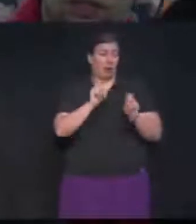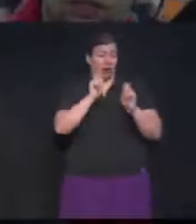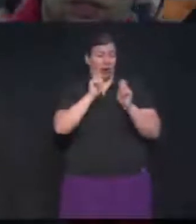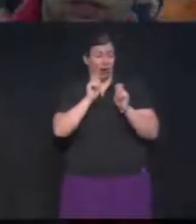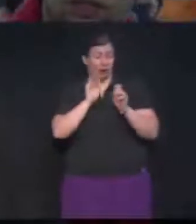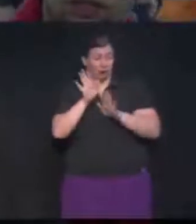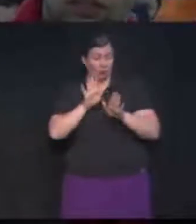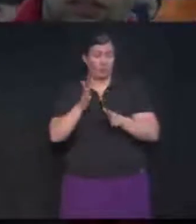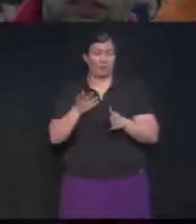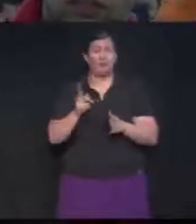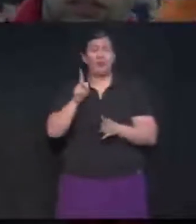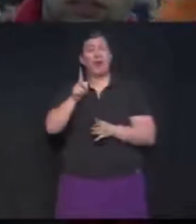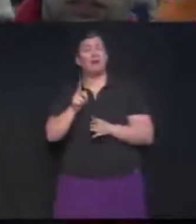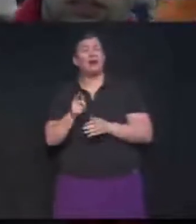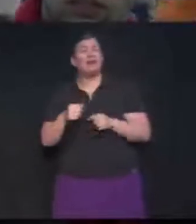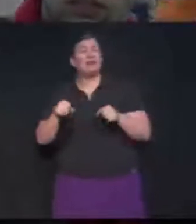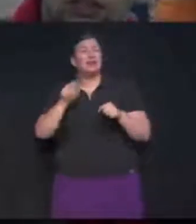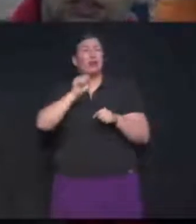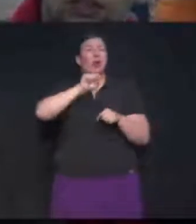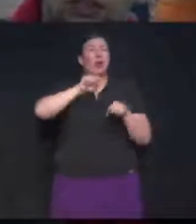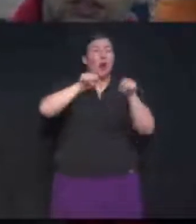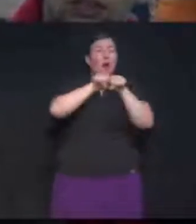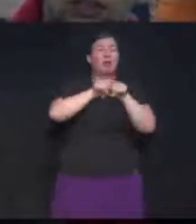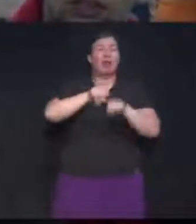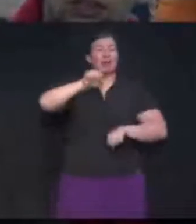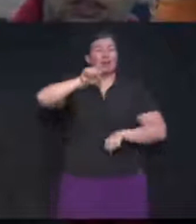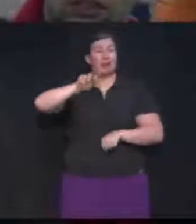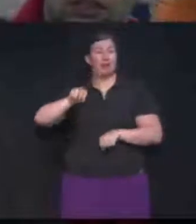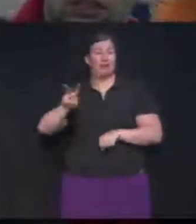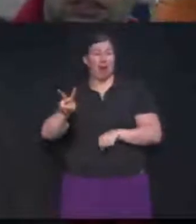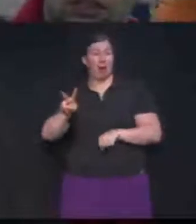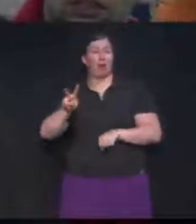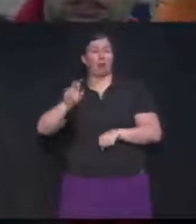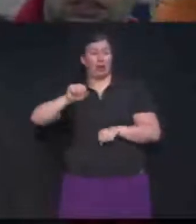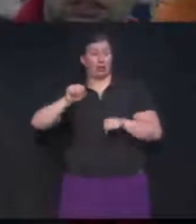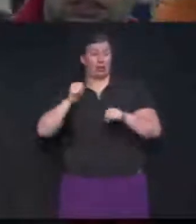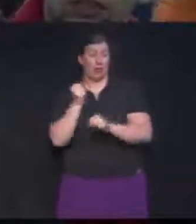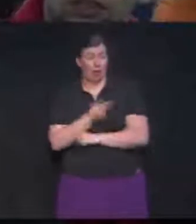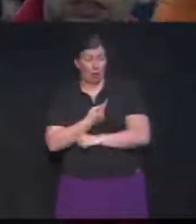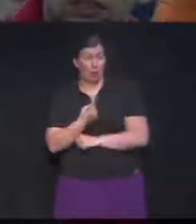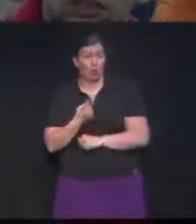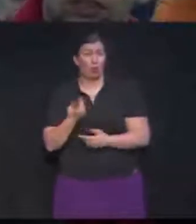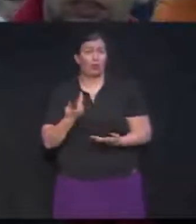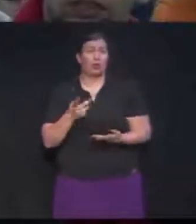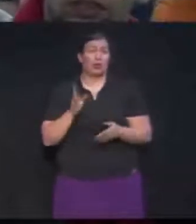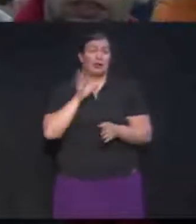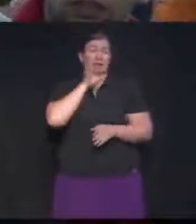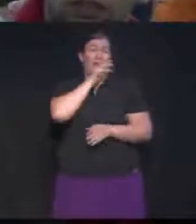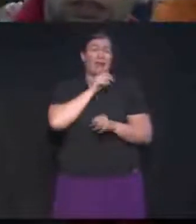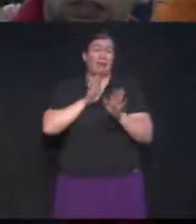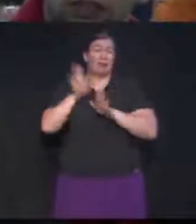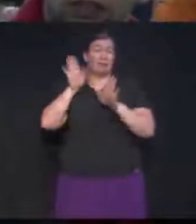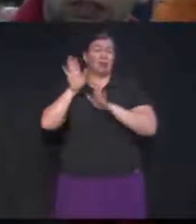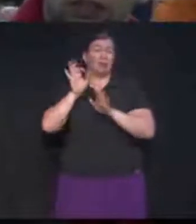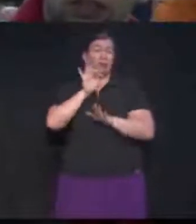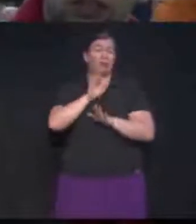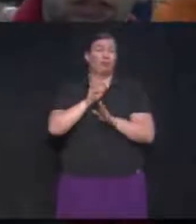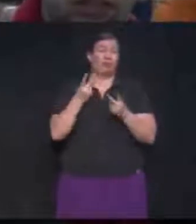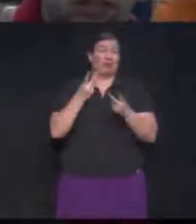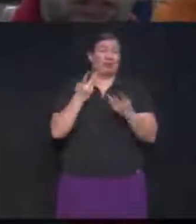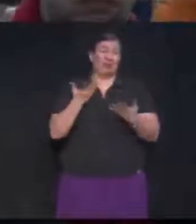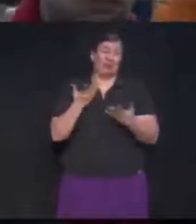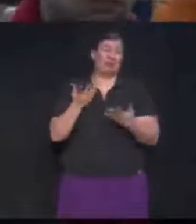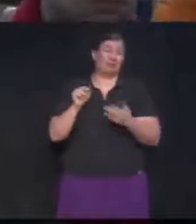aus wir können nur online SMV machen für die Dinge die unproblematisch sind und dann auch dann auch geh eime Abstimmung für die Dinge wo wir es wichtig halten offline